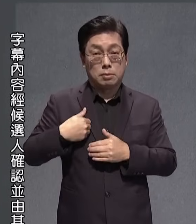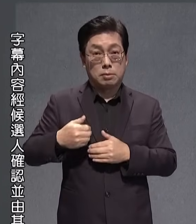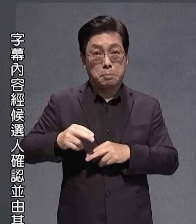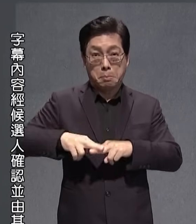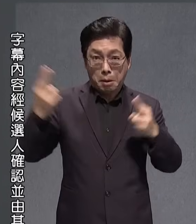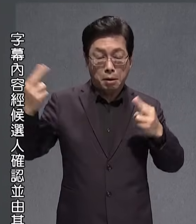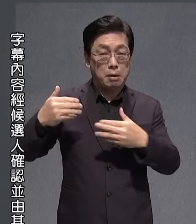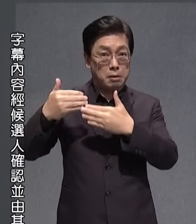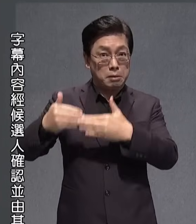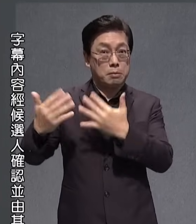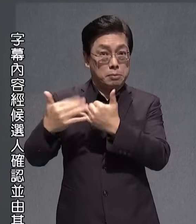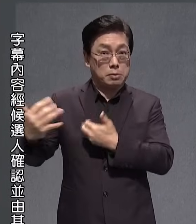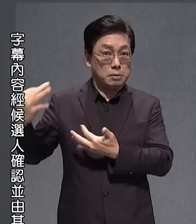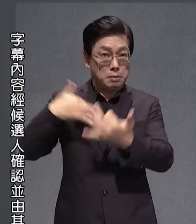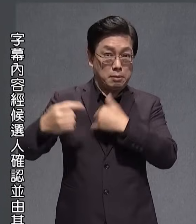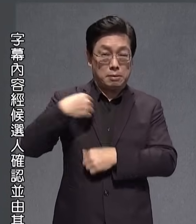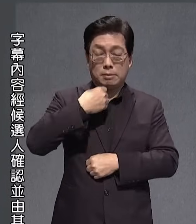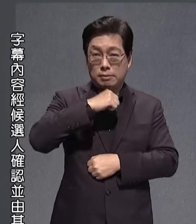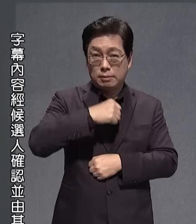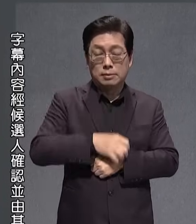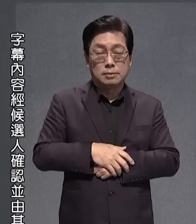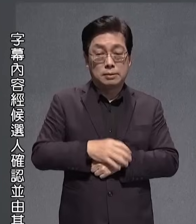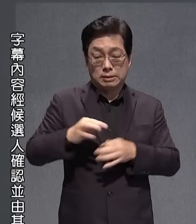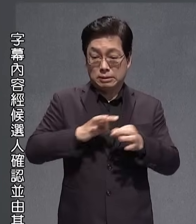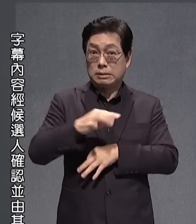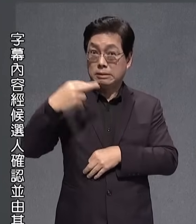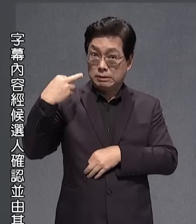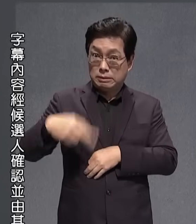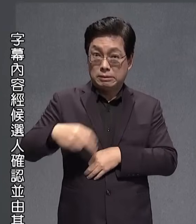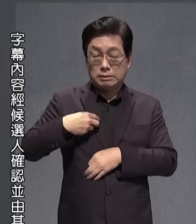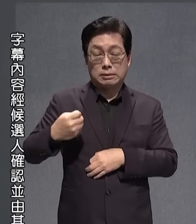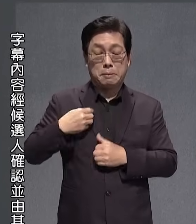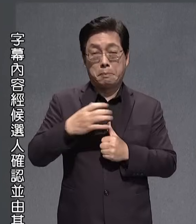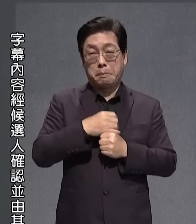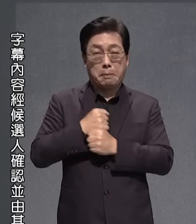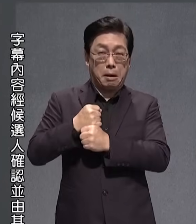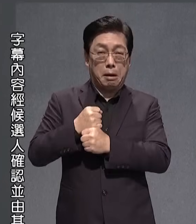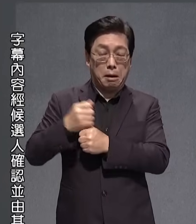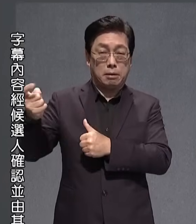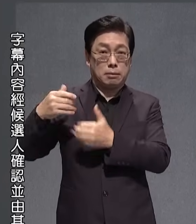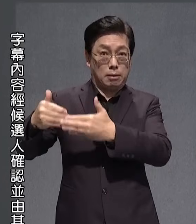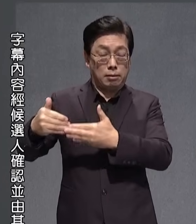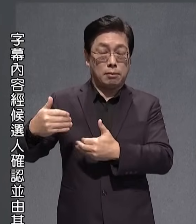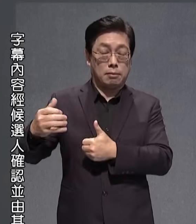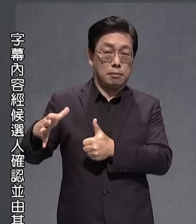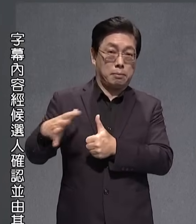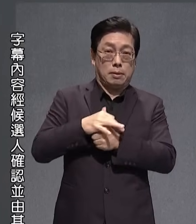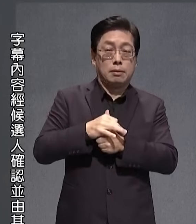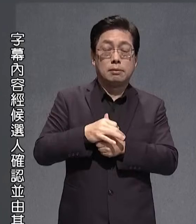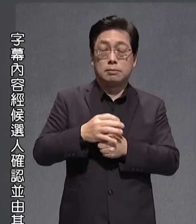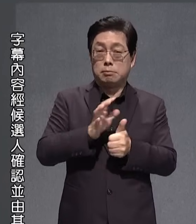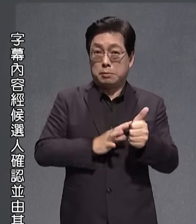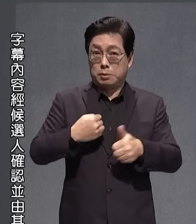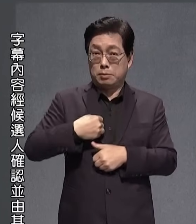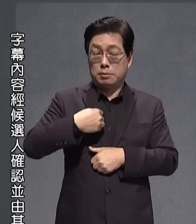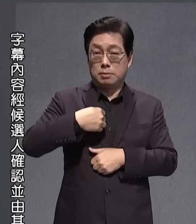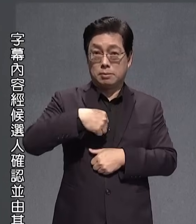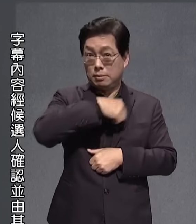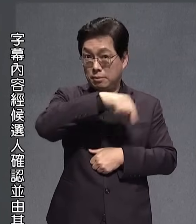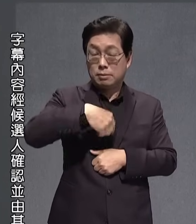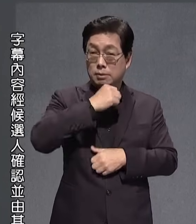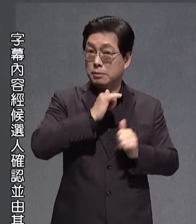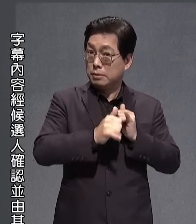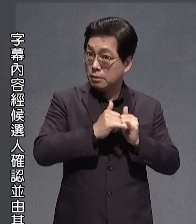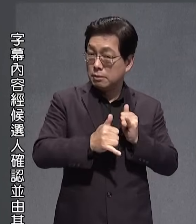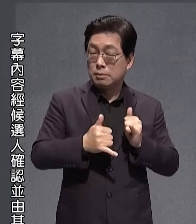台，将经济要再度的锁进中国，完全不理会台湾社会会遭